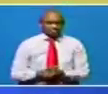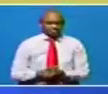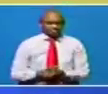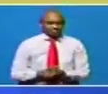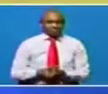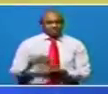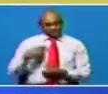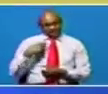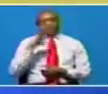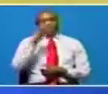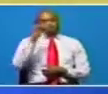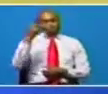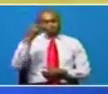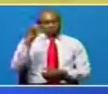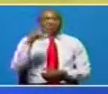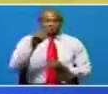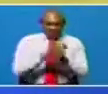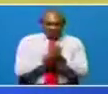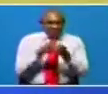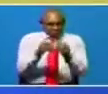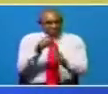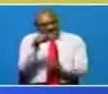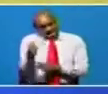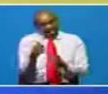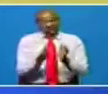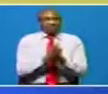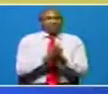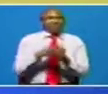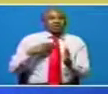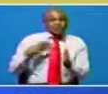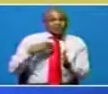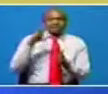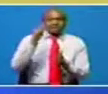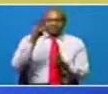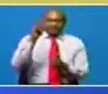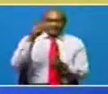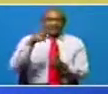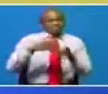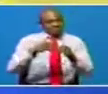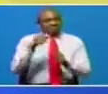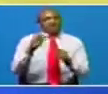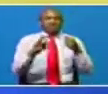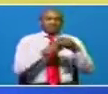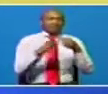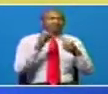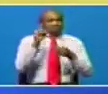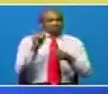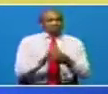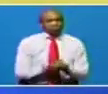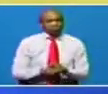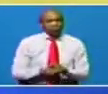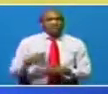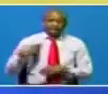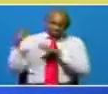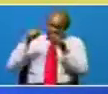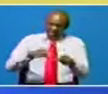Muhuri Mushiri iliibuka na ushindi dhidi ya lango kabla kulazwa na Chavakali kwa alama 17 kwa 0. Tulikuja na